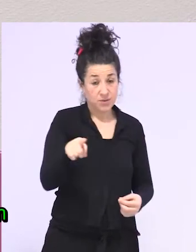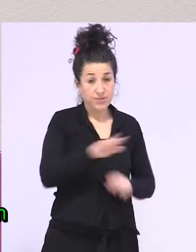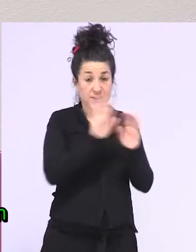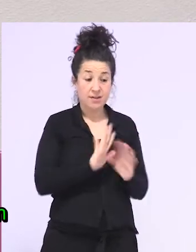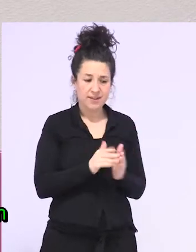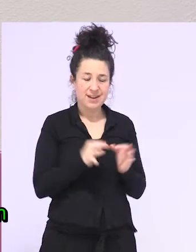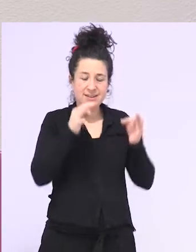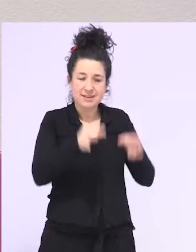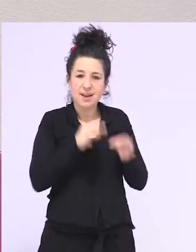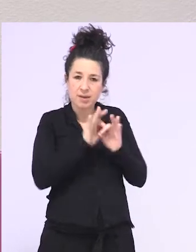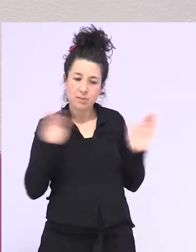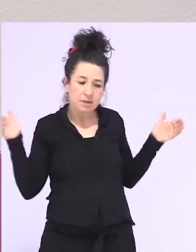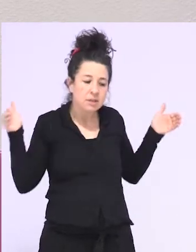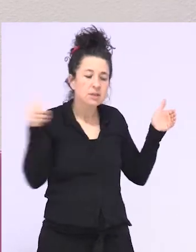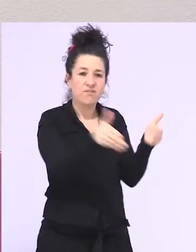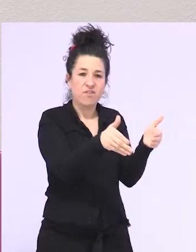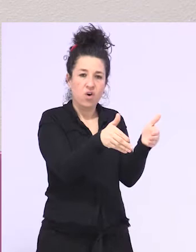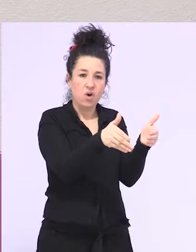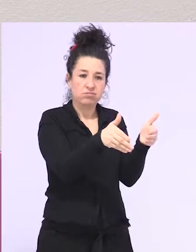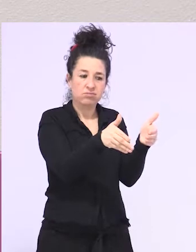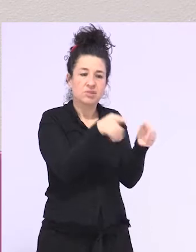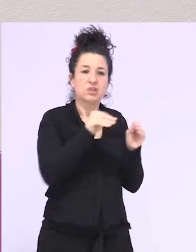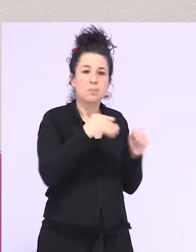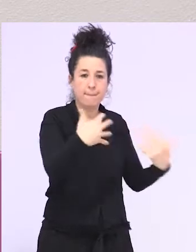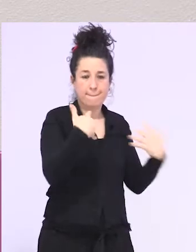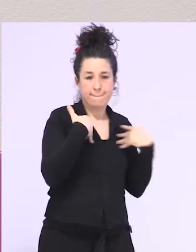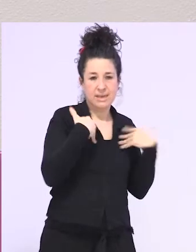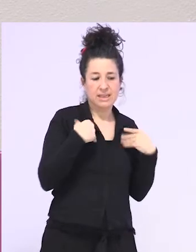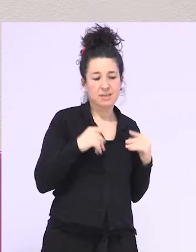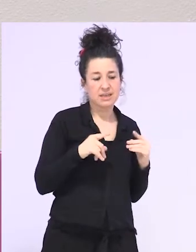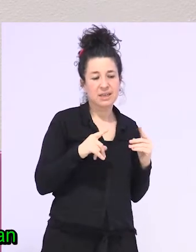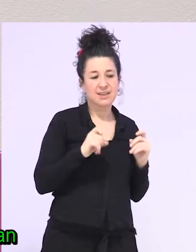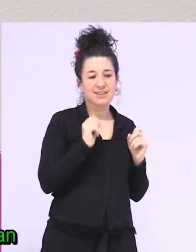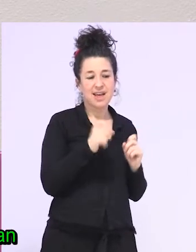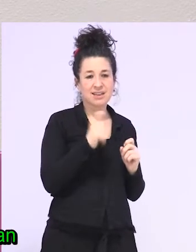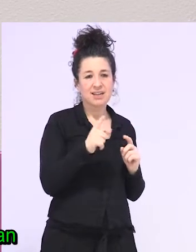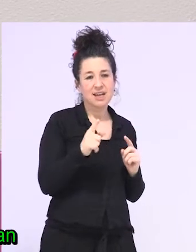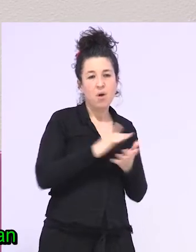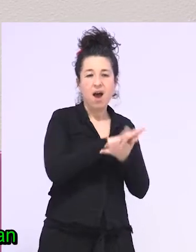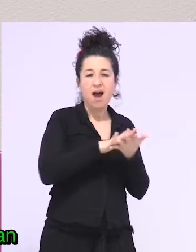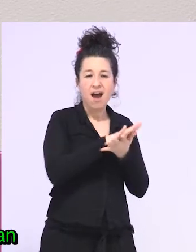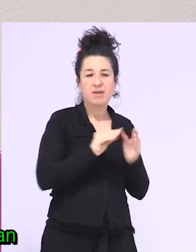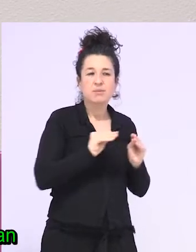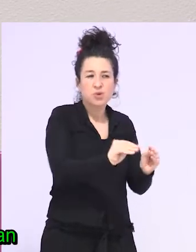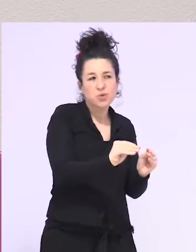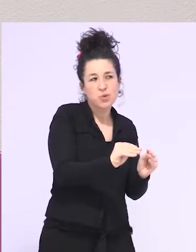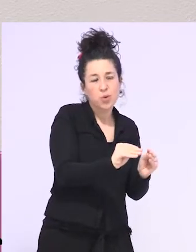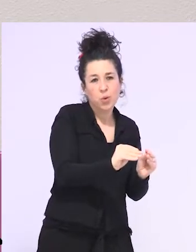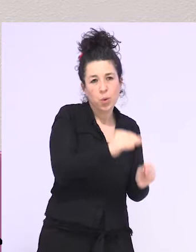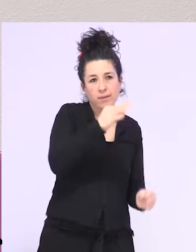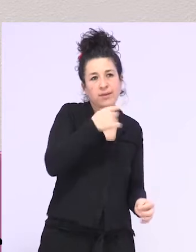jartzen biktimaren gan, ez? Eta horregat, eta bere sinisgarritasuna da, kuestionatzen ari garena, benetan kuestionatzen enberko genukenean,